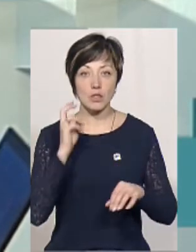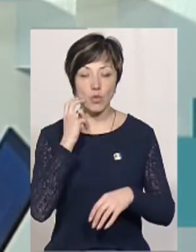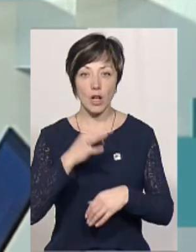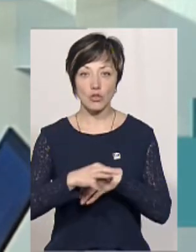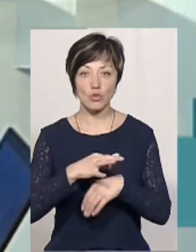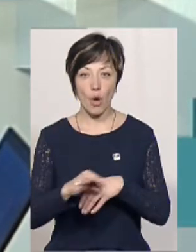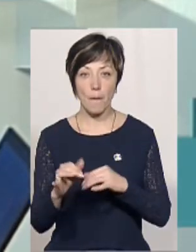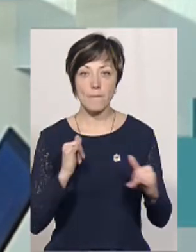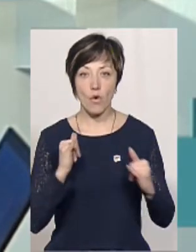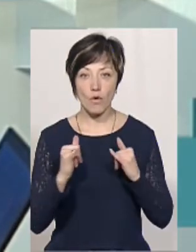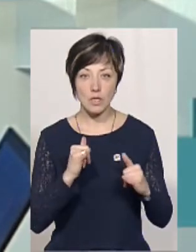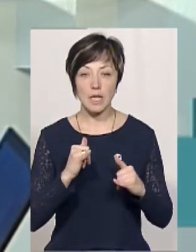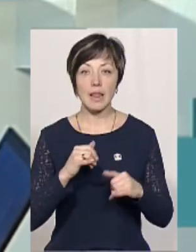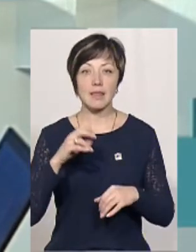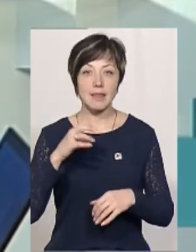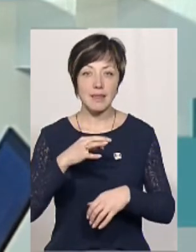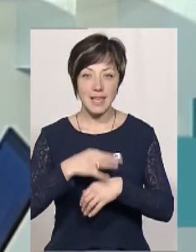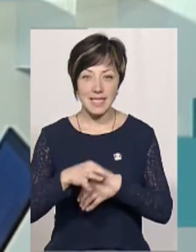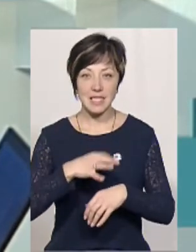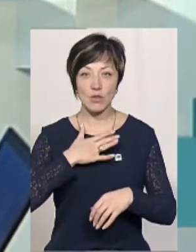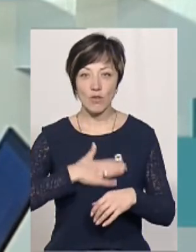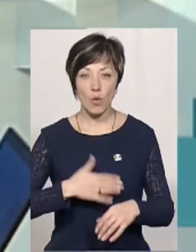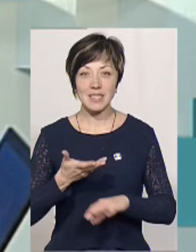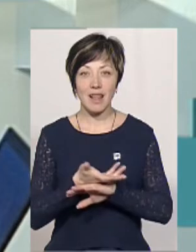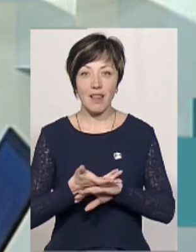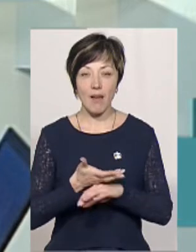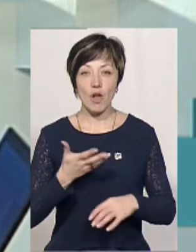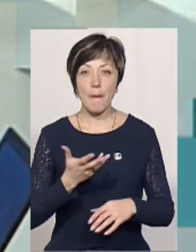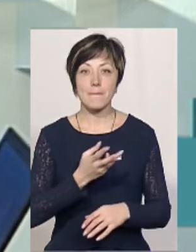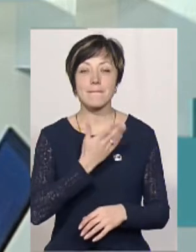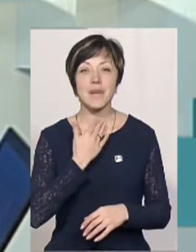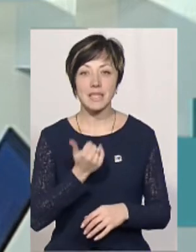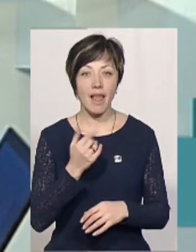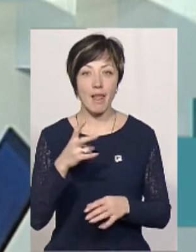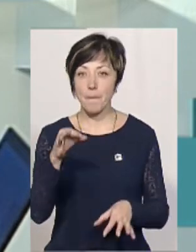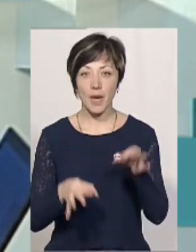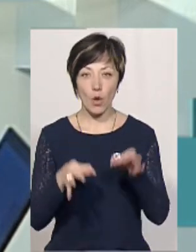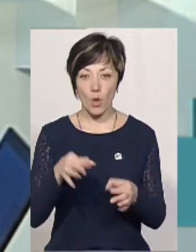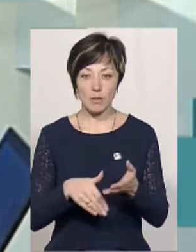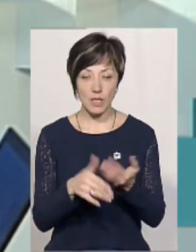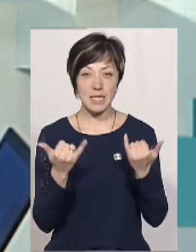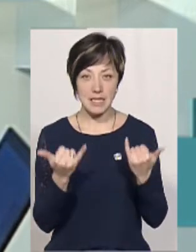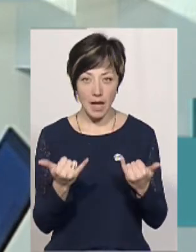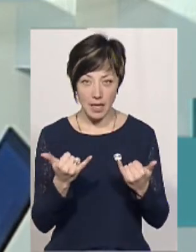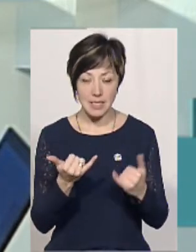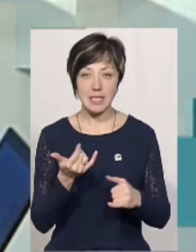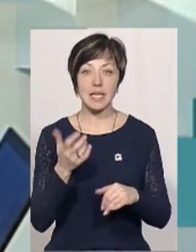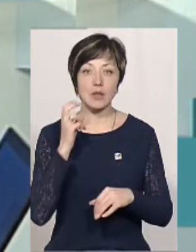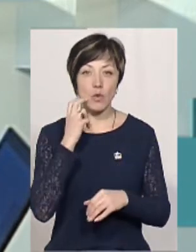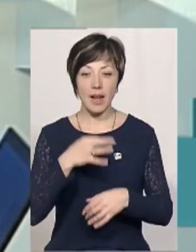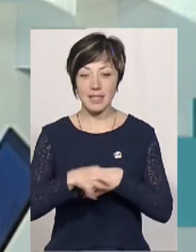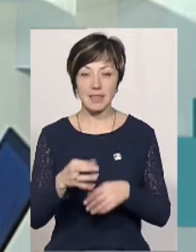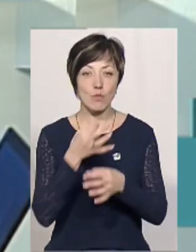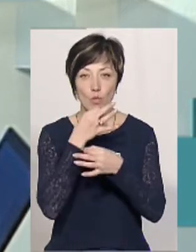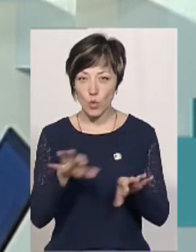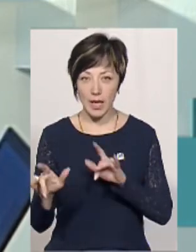жорстоке поводження, насильницьке задоволення статевої пристрасті неприродним способом. А зараз під сексуальним насильством розуміють вчинення